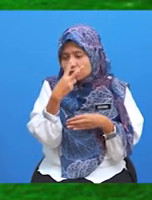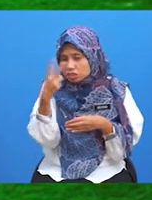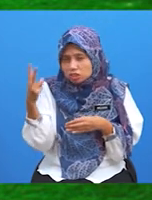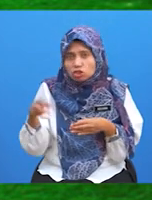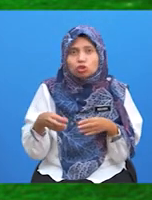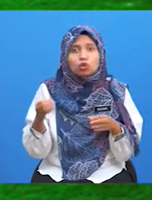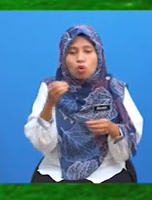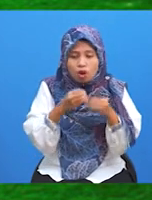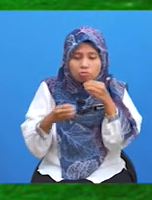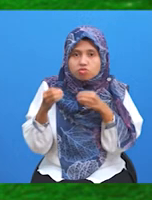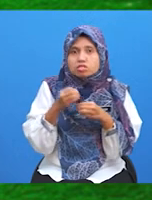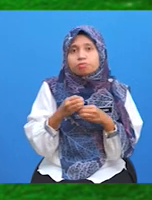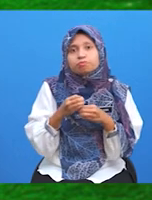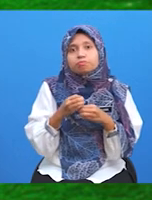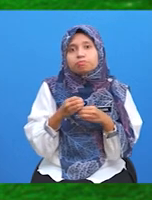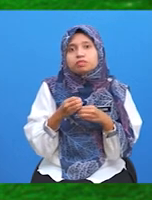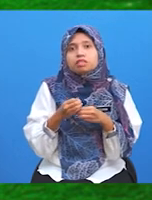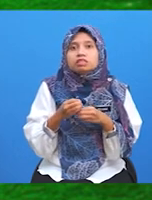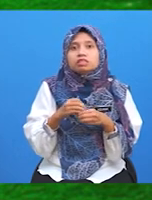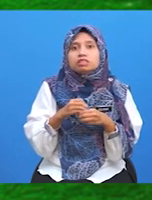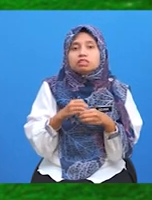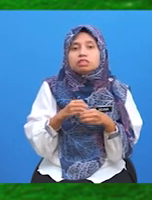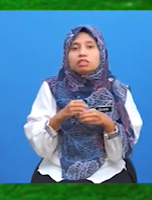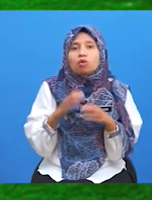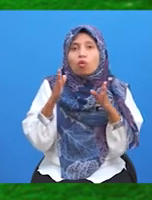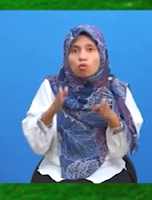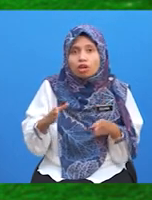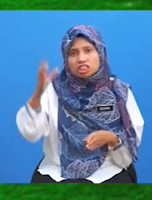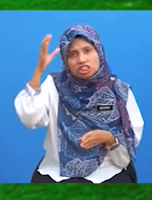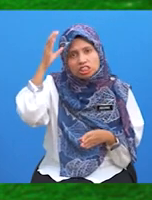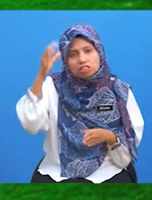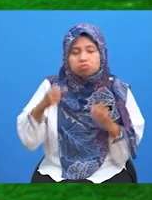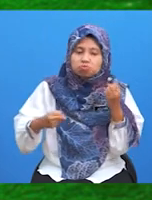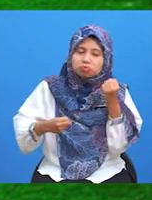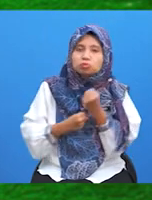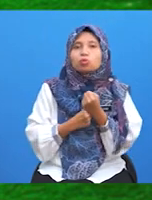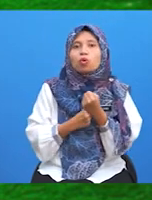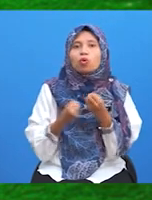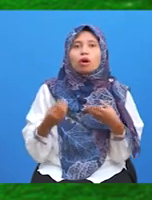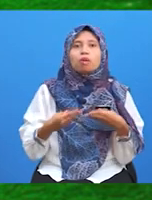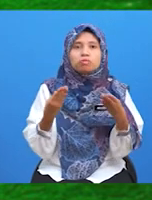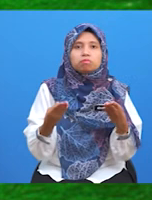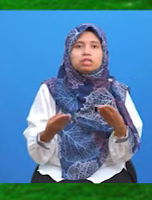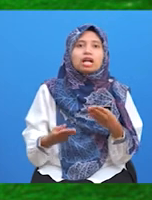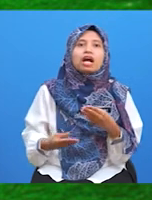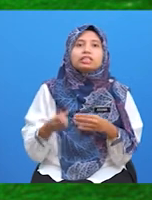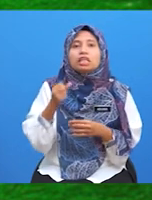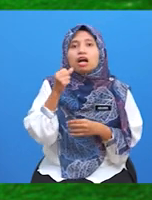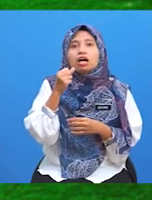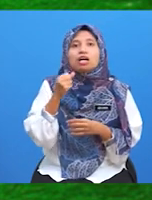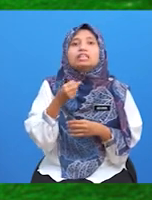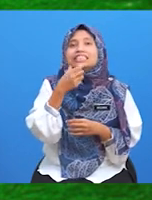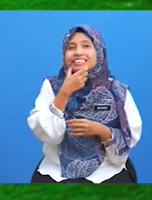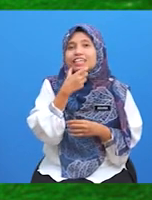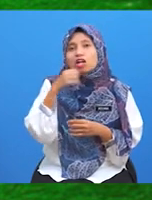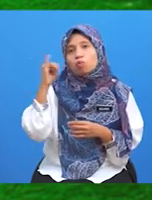dilakukan oleh L.D. Gamans dan Rhys William, orang Cina menyokong penyerahan Sarawak kepada British.